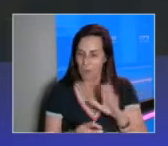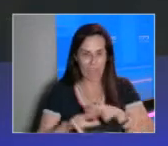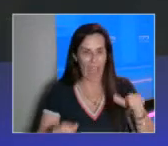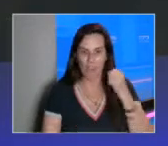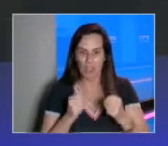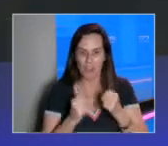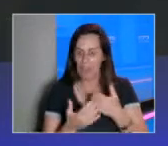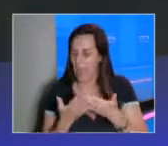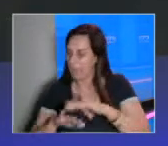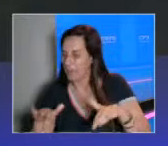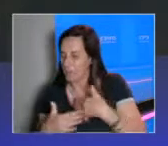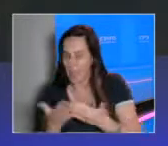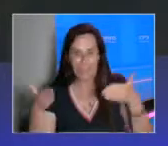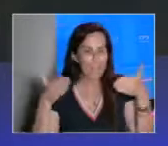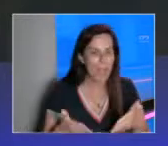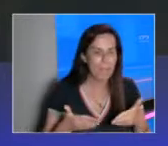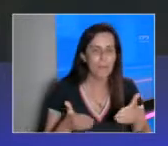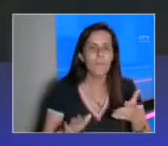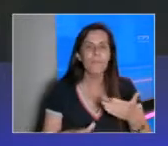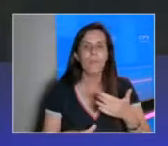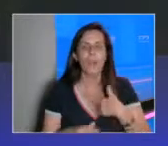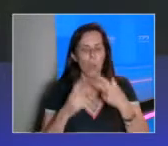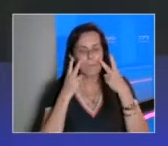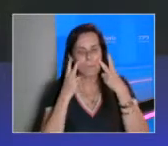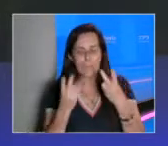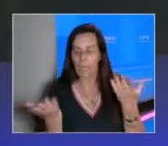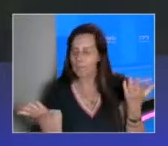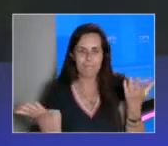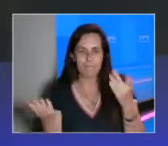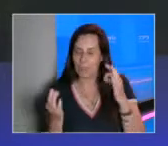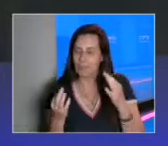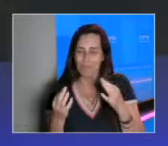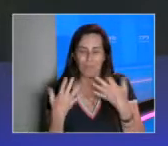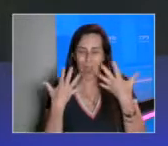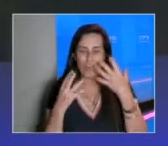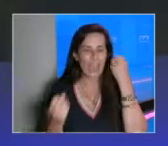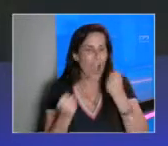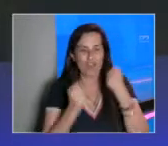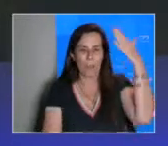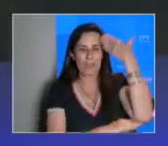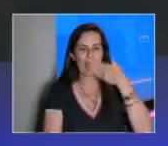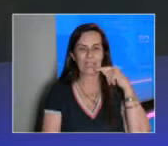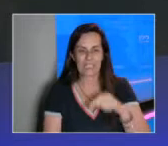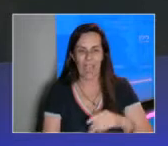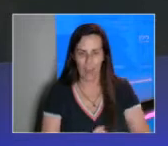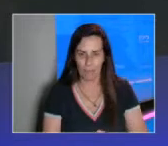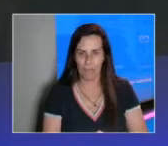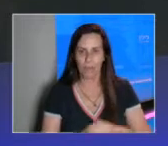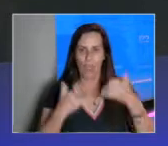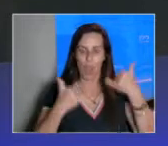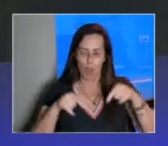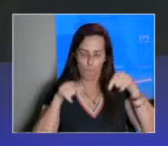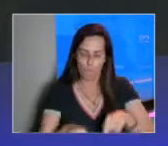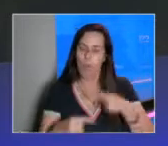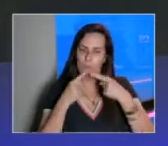שבועה, אין ילדים, אין קברים, ואנחנו עומדים ומסתכלים על אחת מהפרשות החשוכות ביותר בתולדות מדינת ישראל. היום